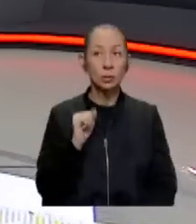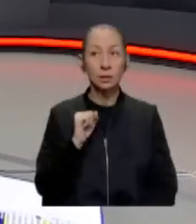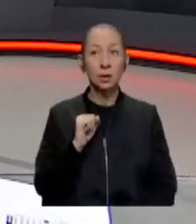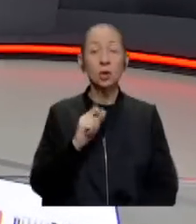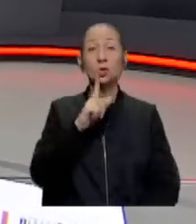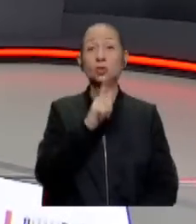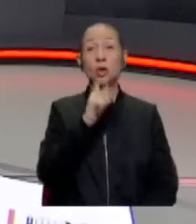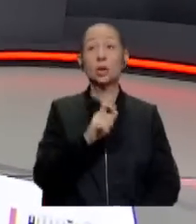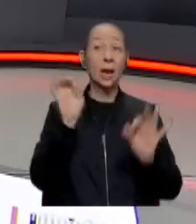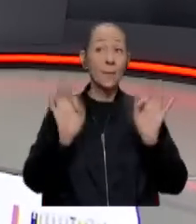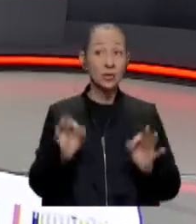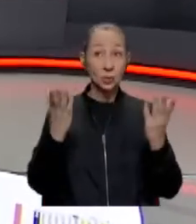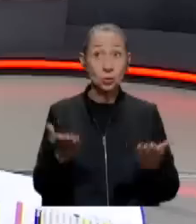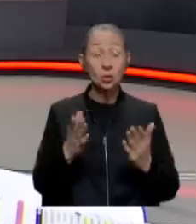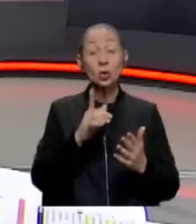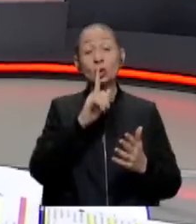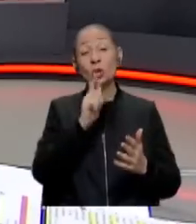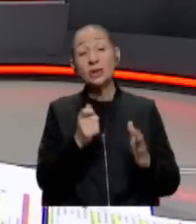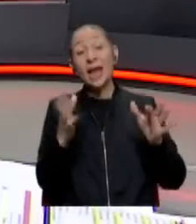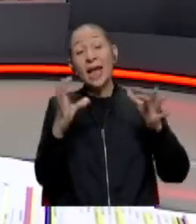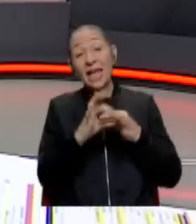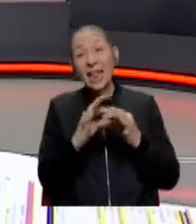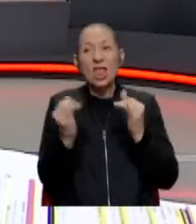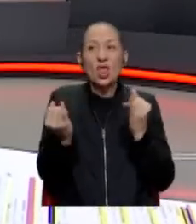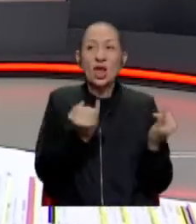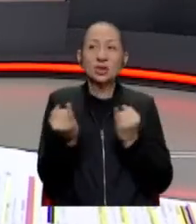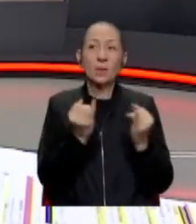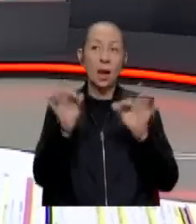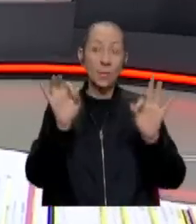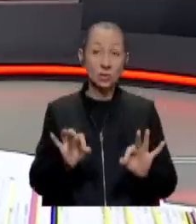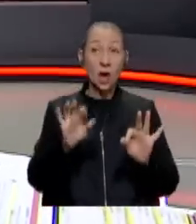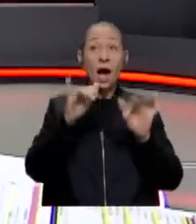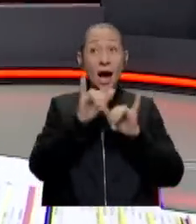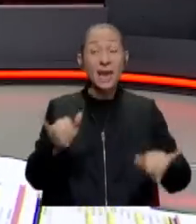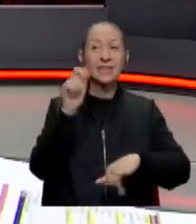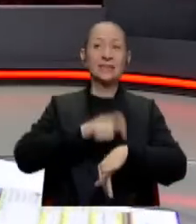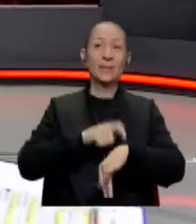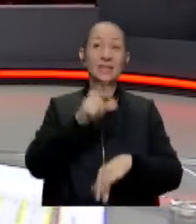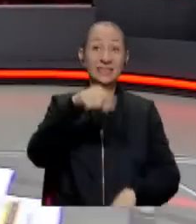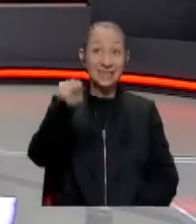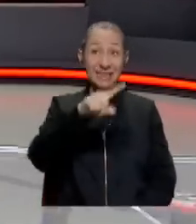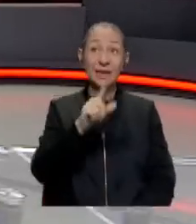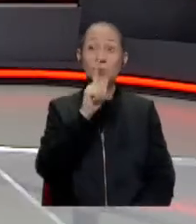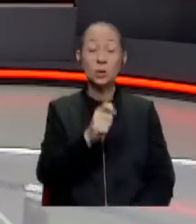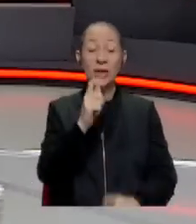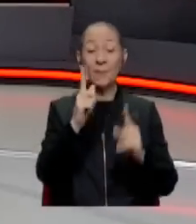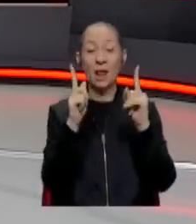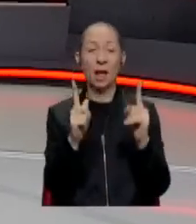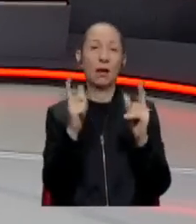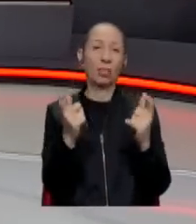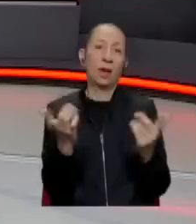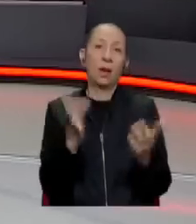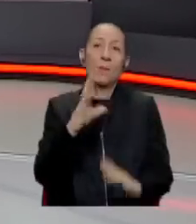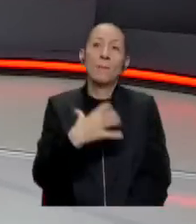vaatlerle başlıyoruz vaatlerle ilgili polemiklerle başlıyoruz aynı zamanda Siz de vaatler bir yere kadar